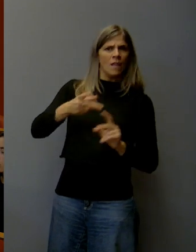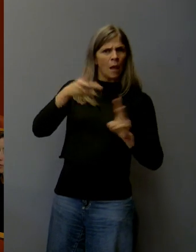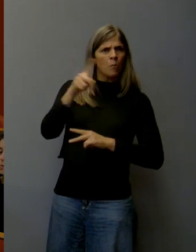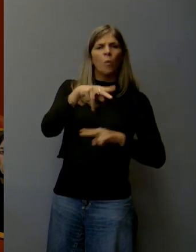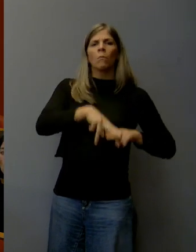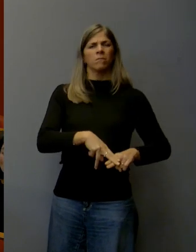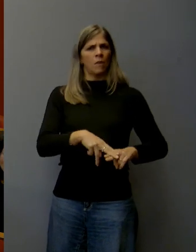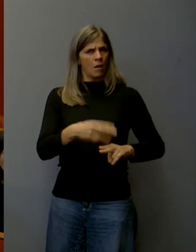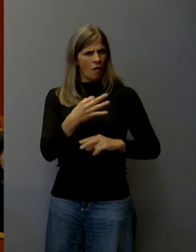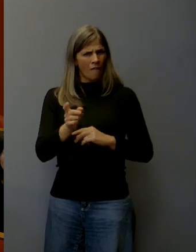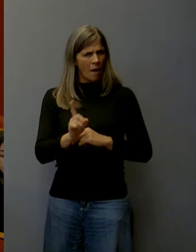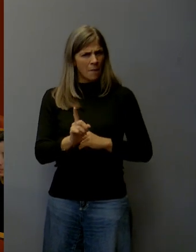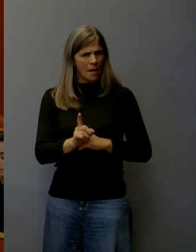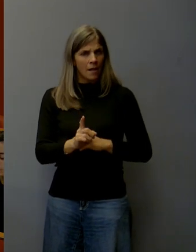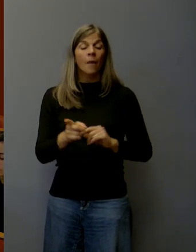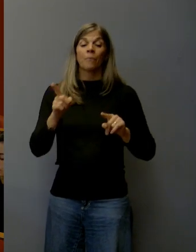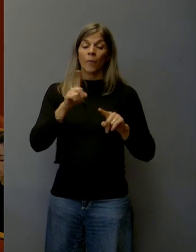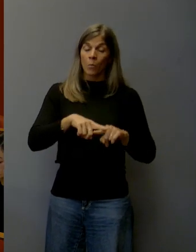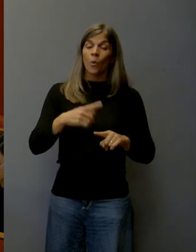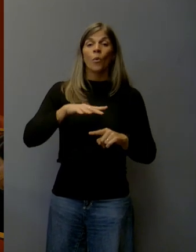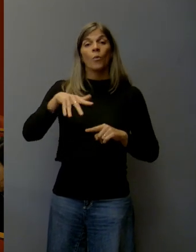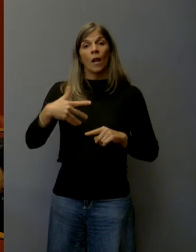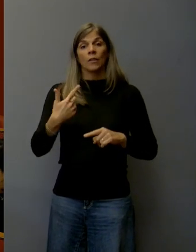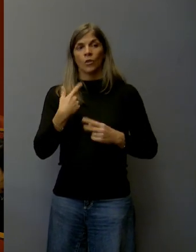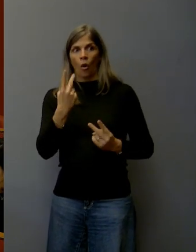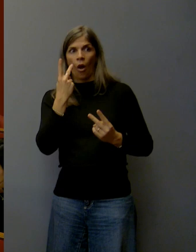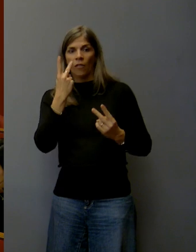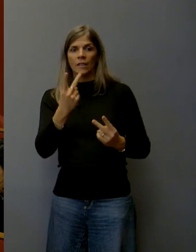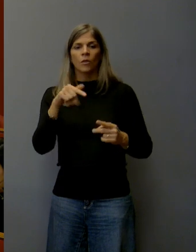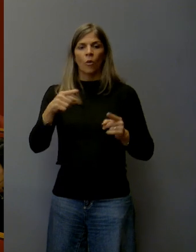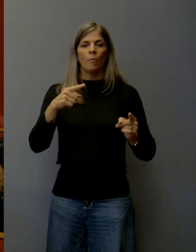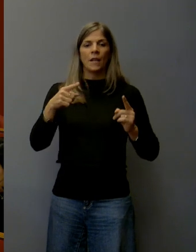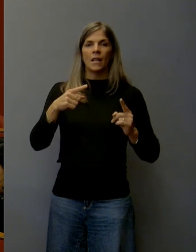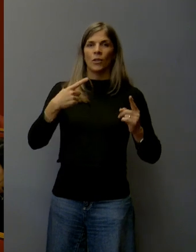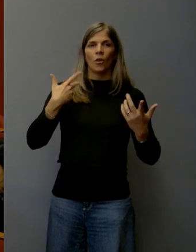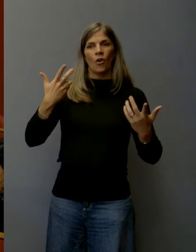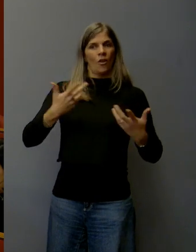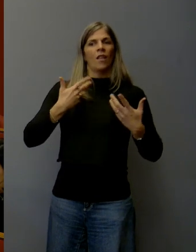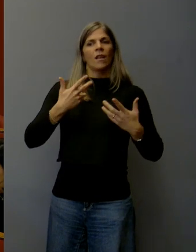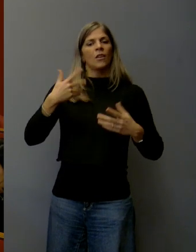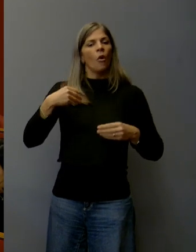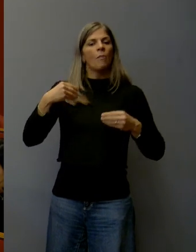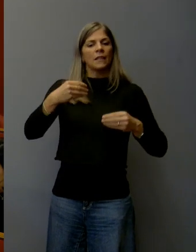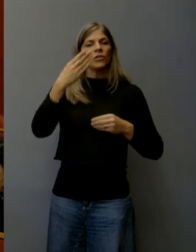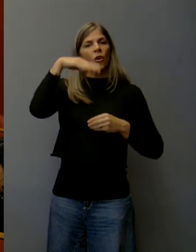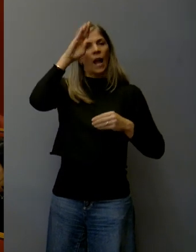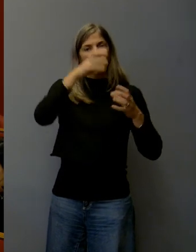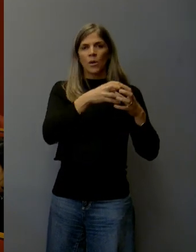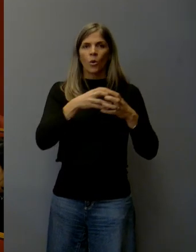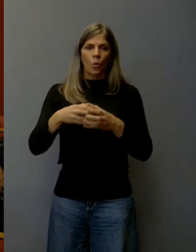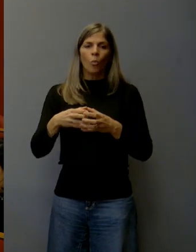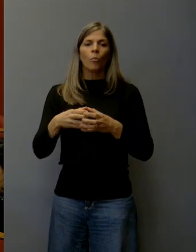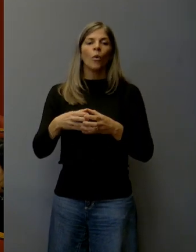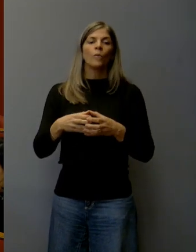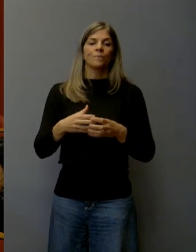dei lavori siccome sono stato protagonista anche in un momento di gloria che ho partecipato alla capigruppo Ma magari un'esperienza anche emozionante che non so